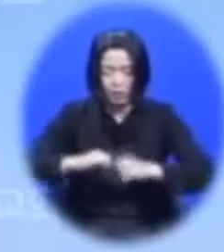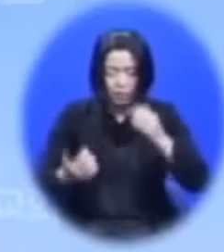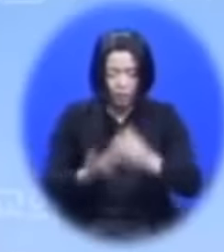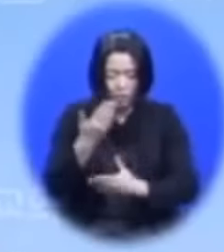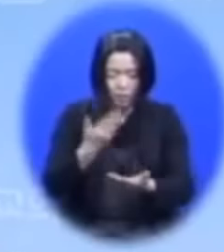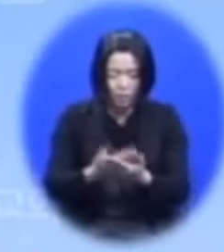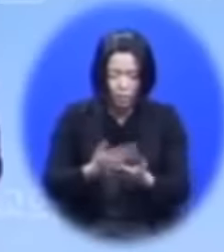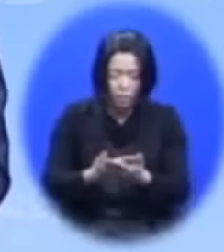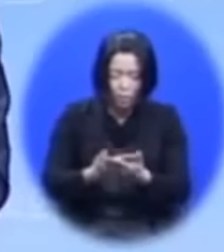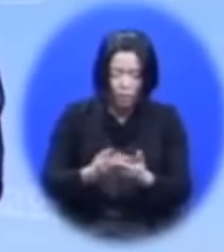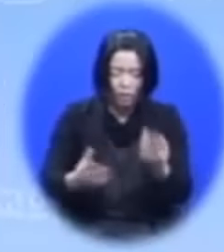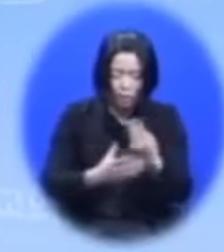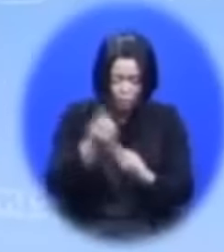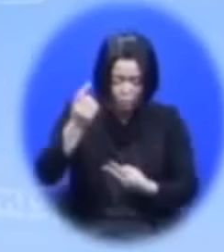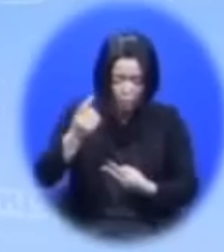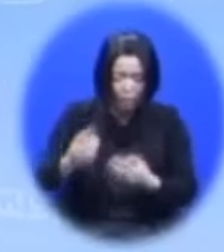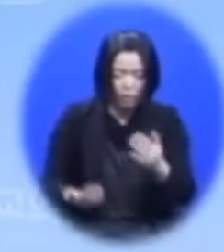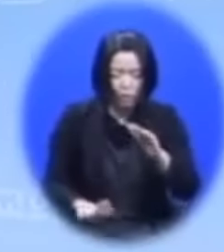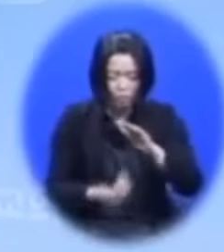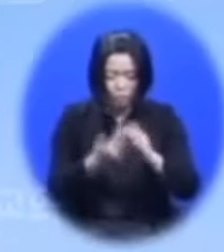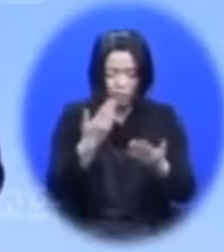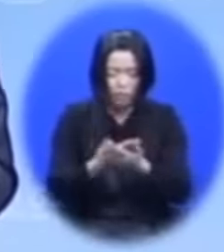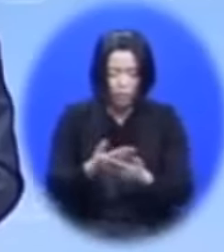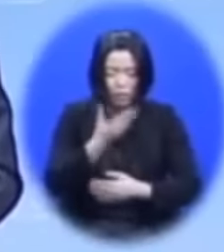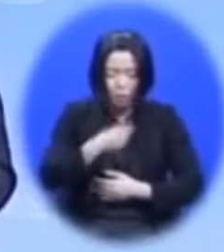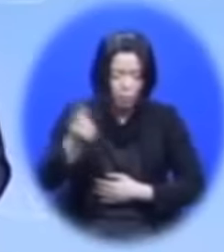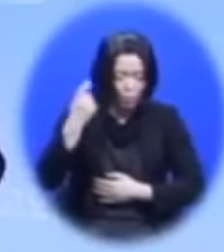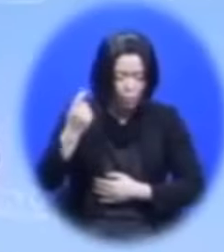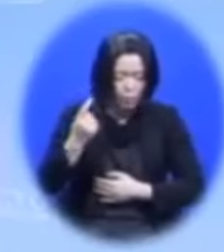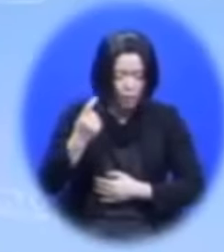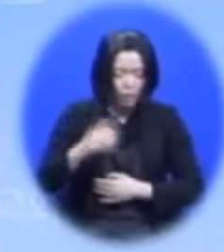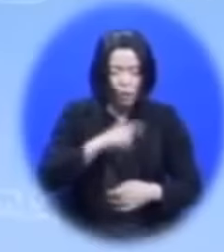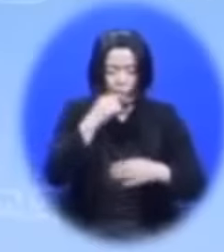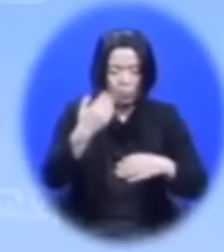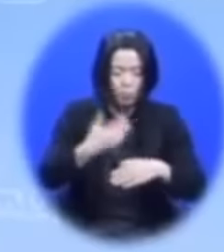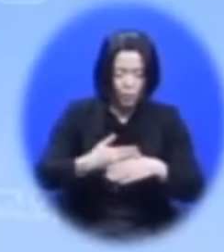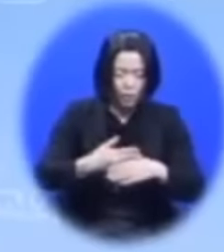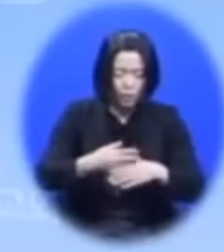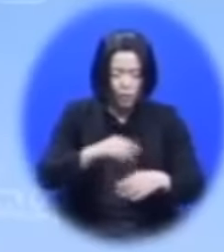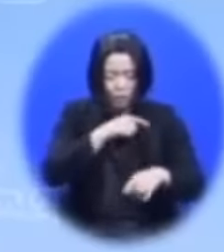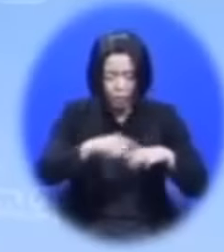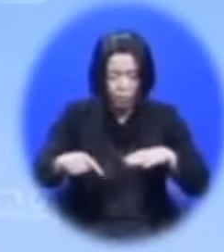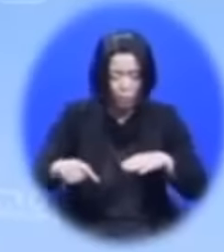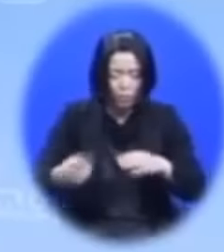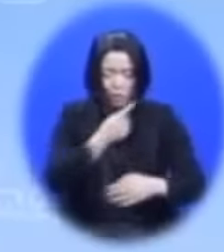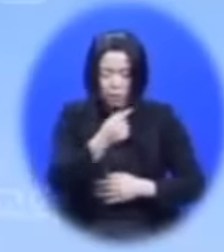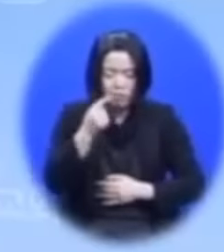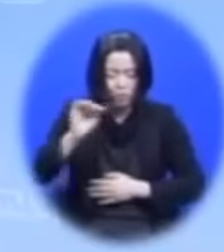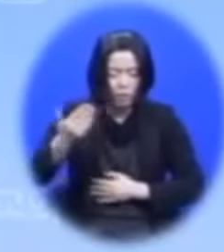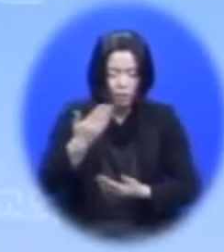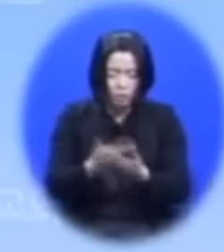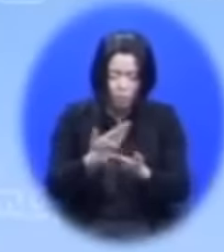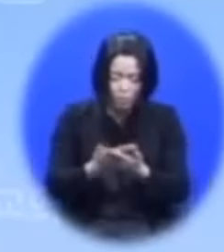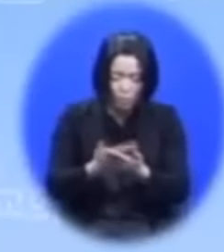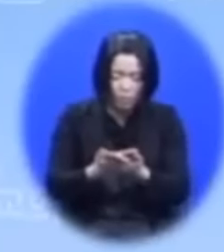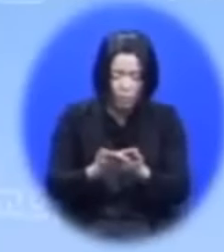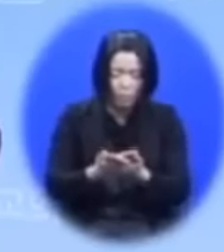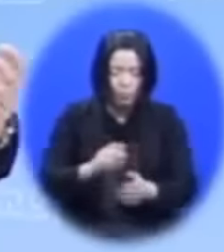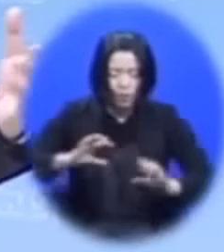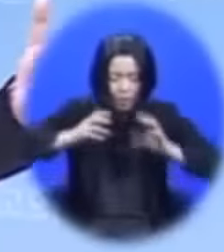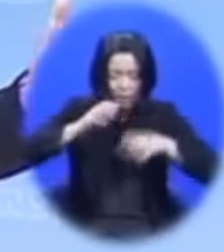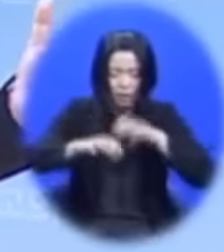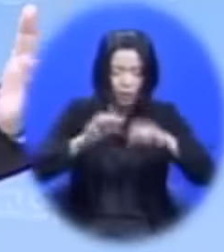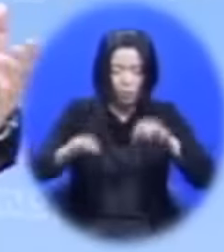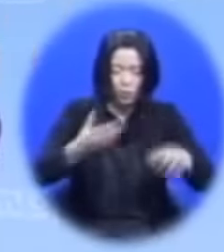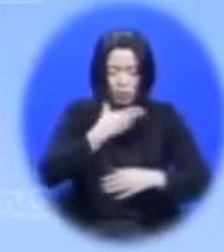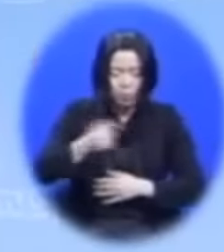하시고 통일이 이루어지게 하시고 복음이 북한에 있는 동포들에게 증거되게 해 주옵소서. 세계 열방에